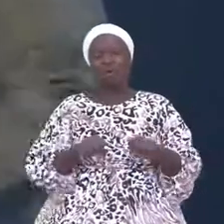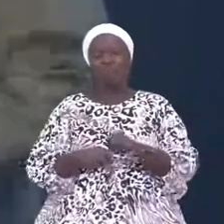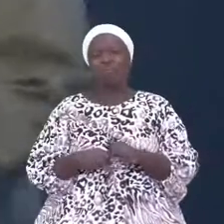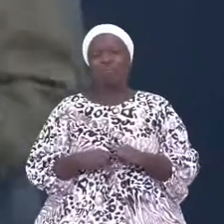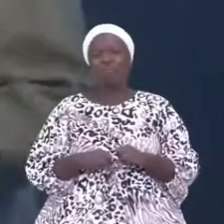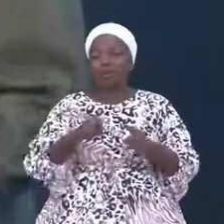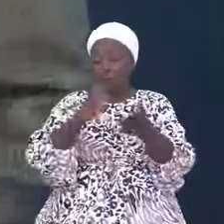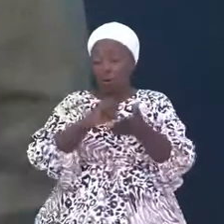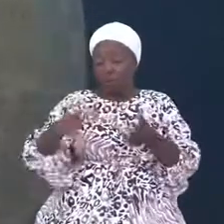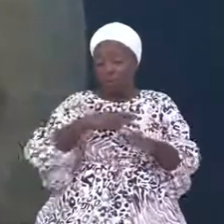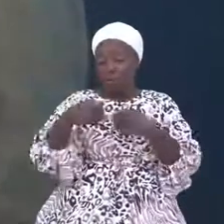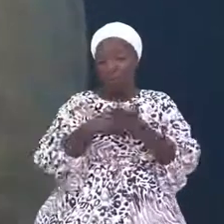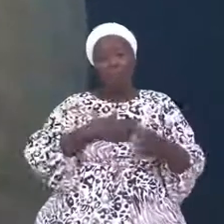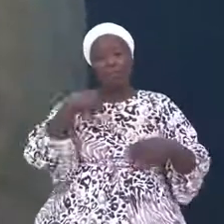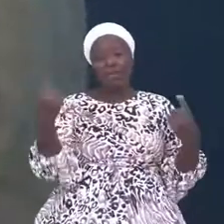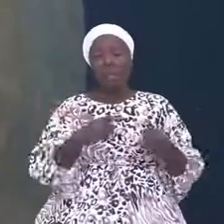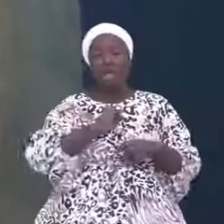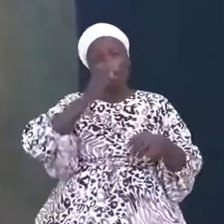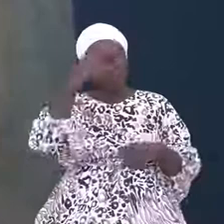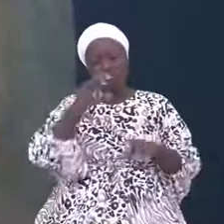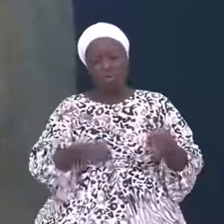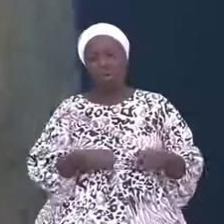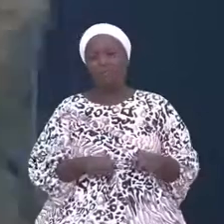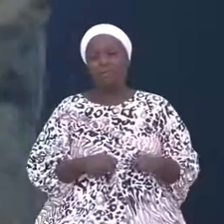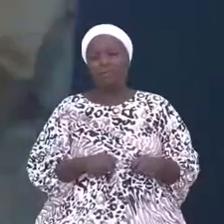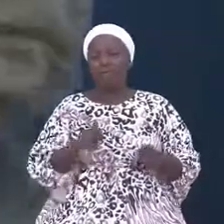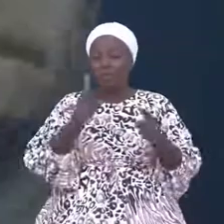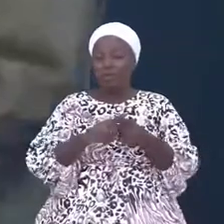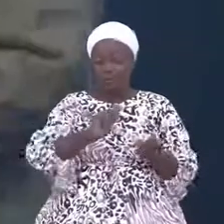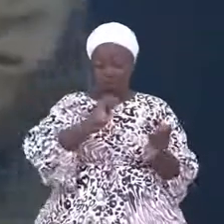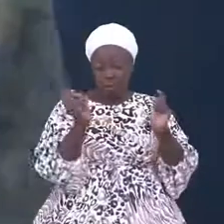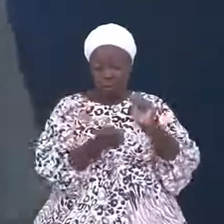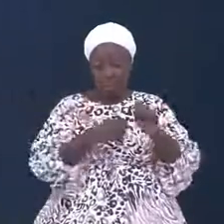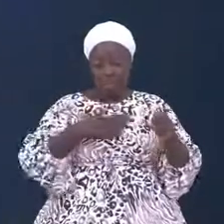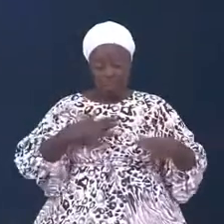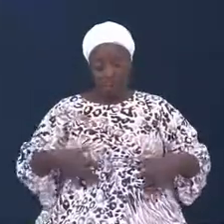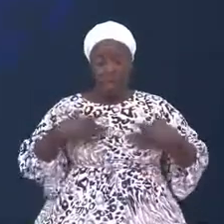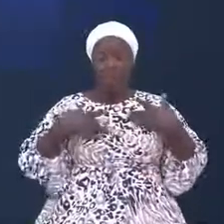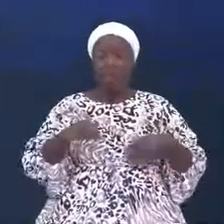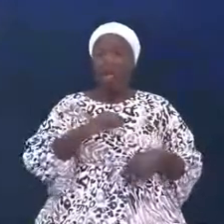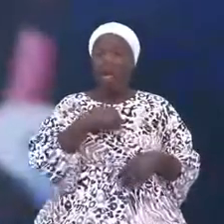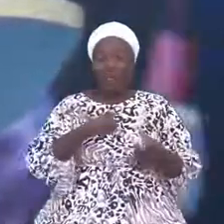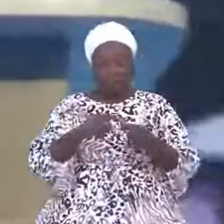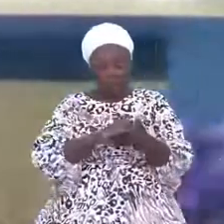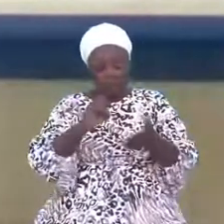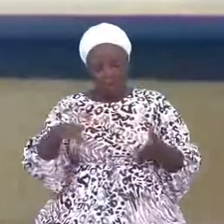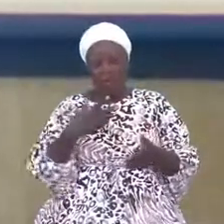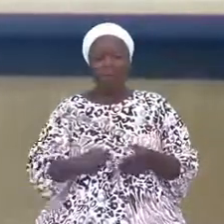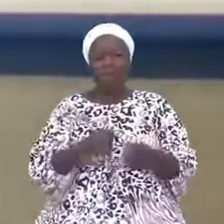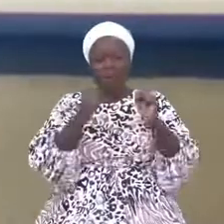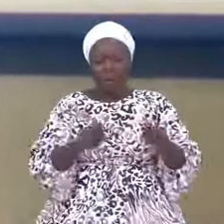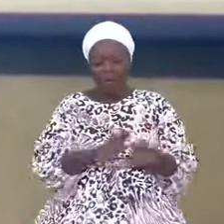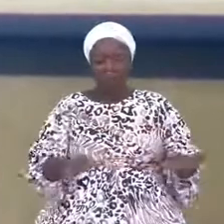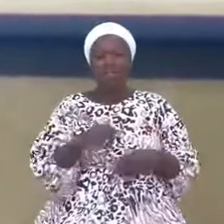problème. Oui, Seigneur, je sais que tu peux ôter mes péchés. Oui, je sais que tu peux changer